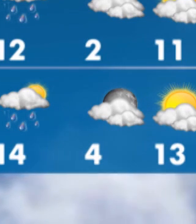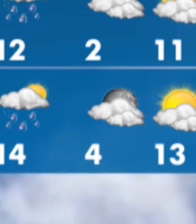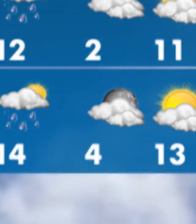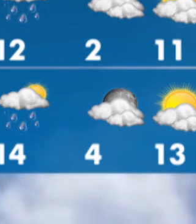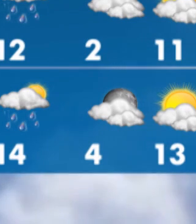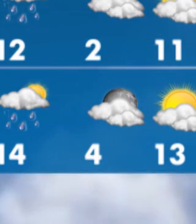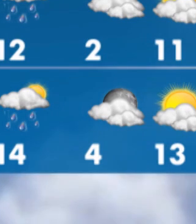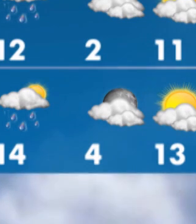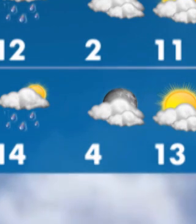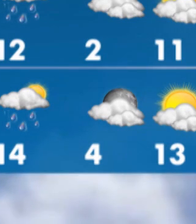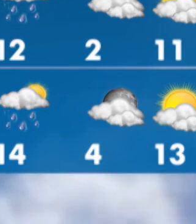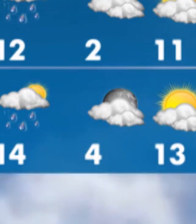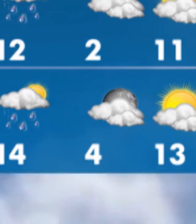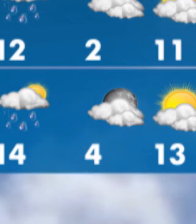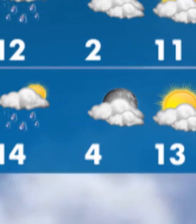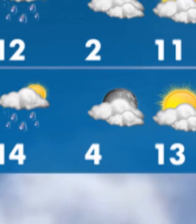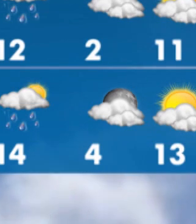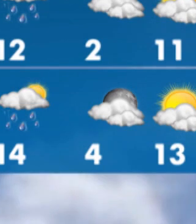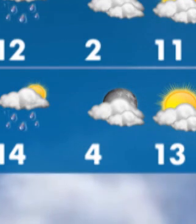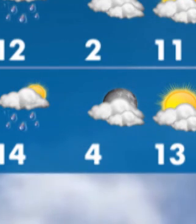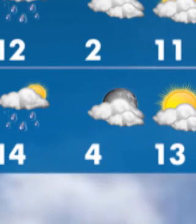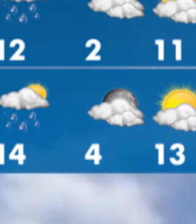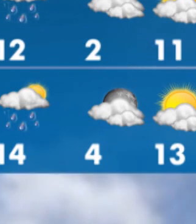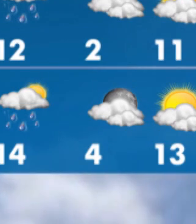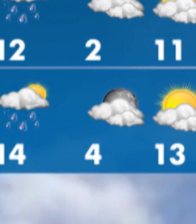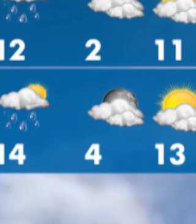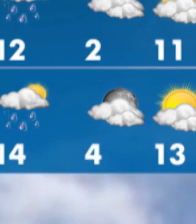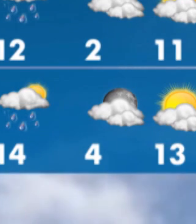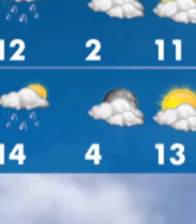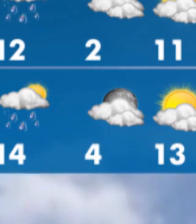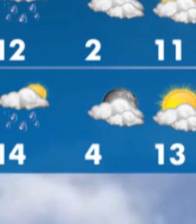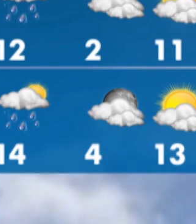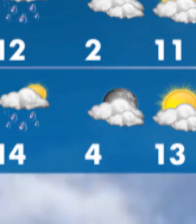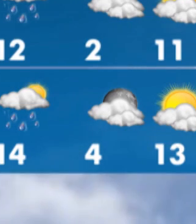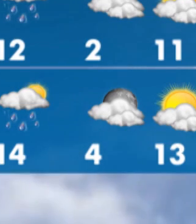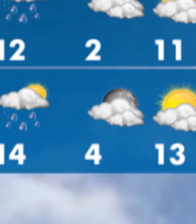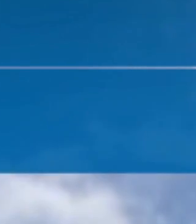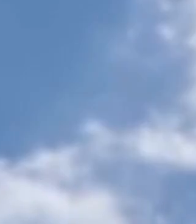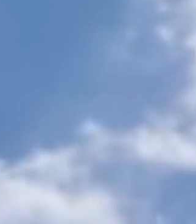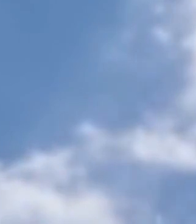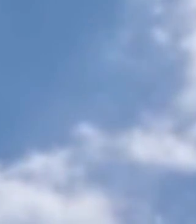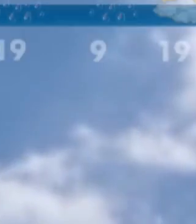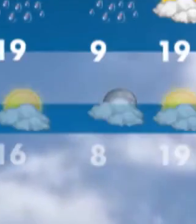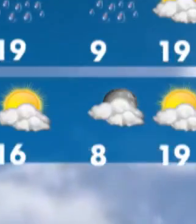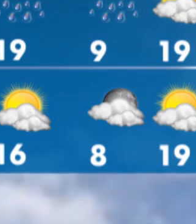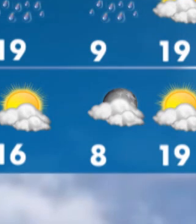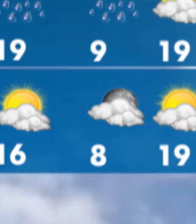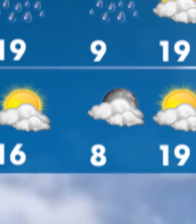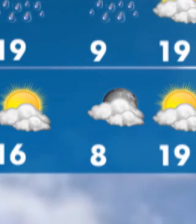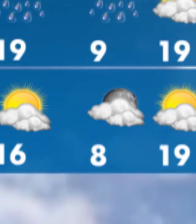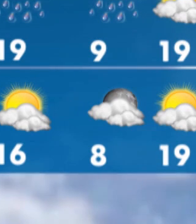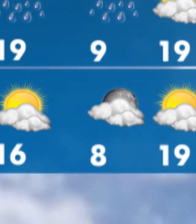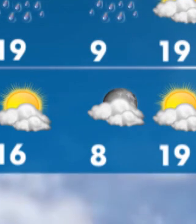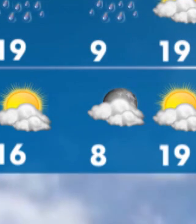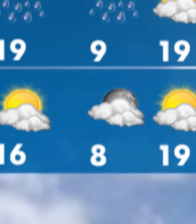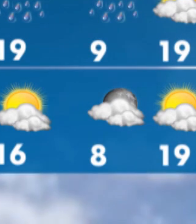дулаан. Зүүн Мадад шөнө 11, өдөртөө 18 градус дулаан. Баганурт шөнө 12, өдөртөө 16 градус дулаан. Чингис